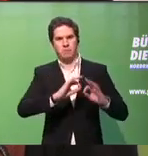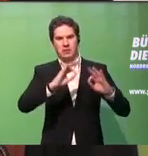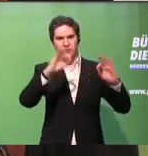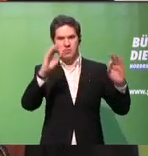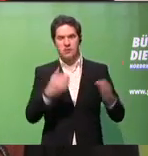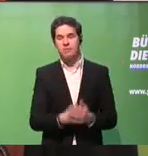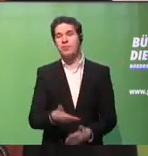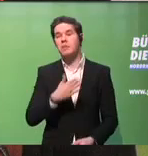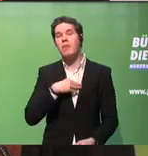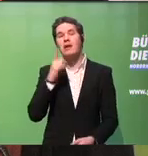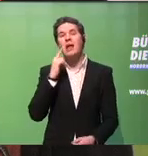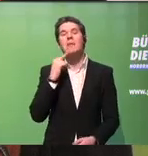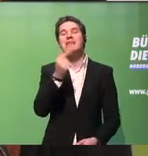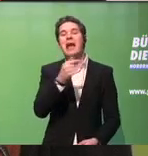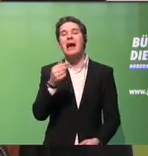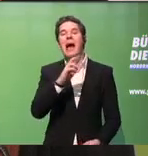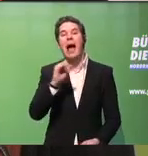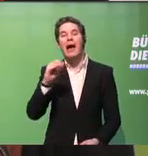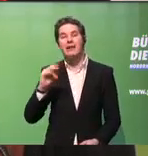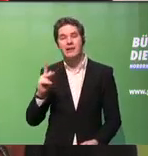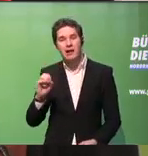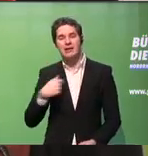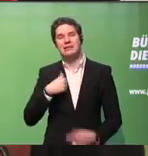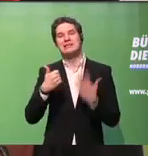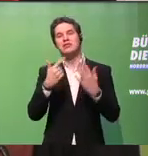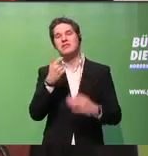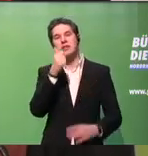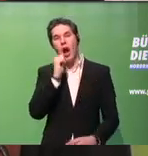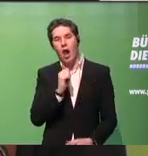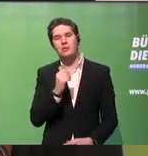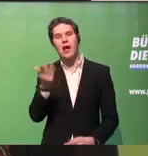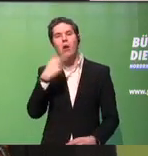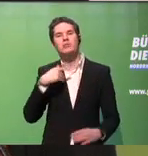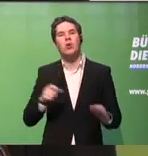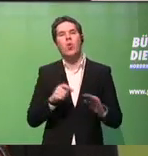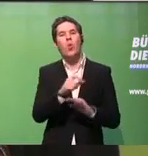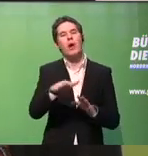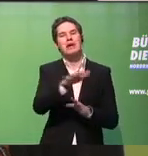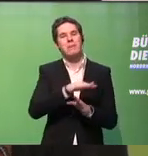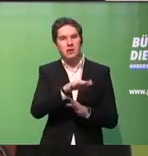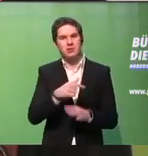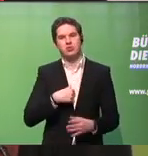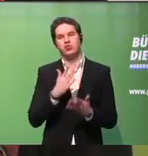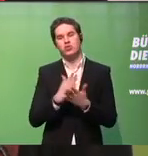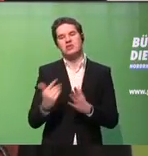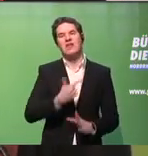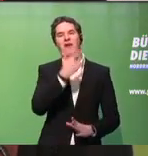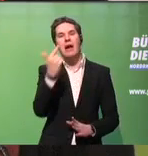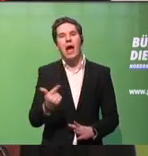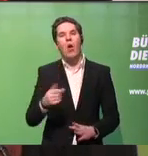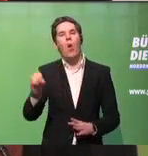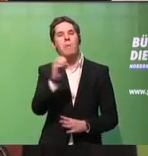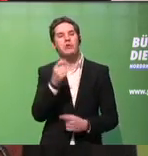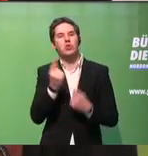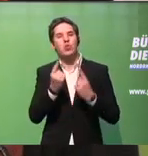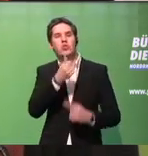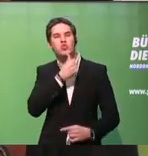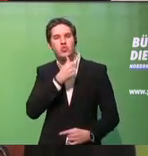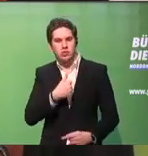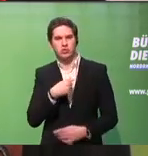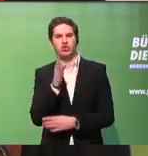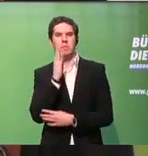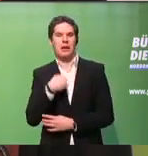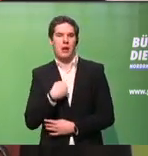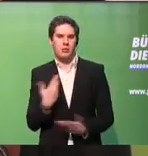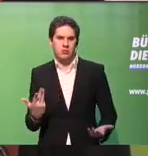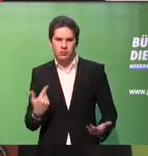Terry Reinke, ich bin 26 Jahre alt, ich komme aus dem Ruhrgebiet und war 2 Jahre lang Sprecherin der Europäischen Grünen Jugend und habe mit Menschen in ganz